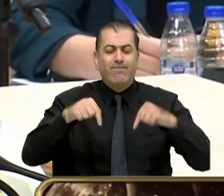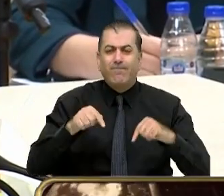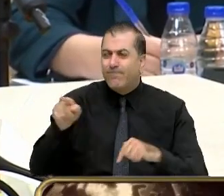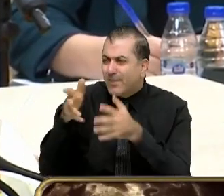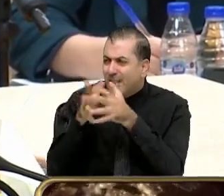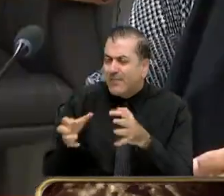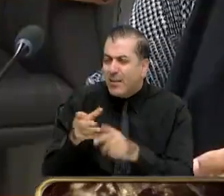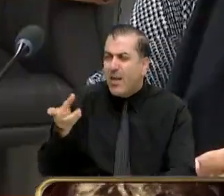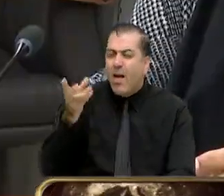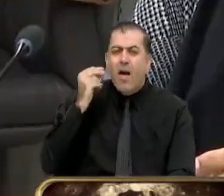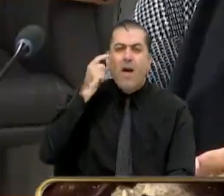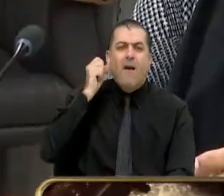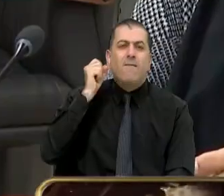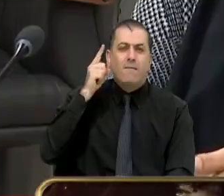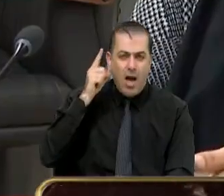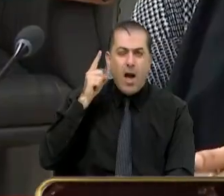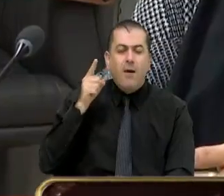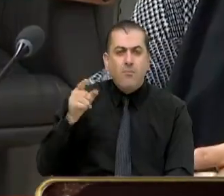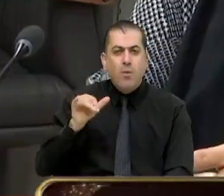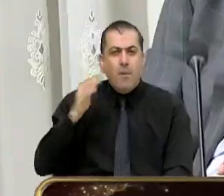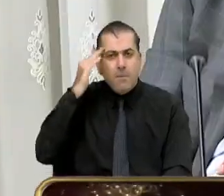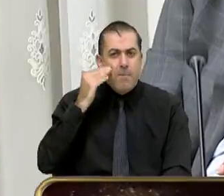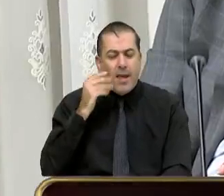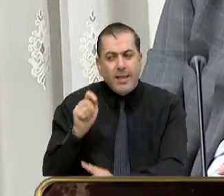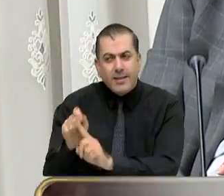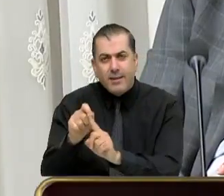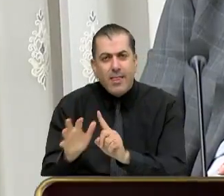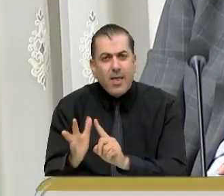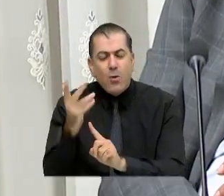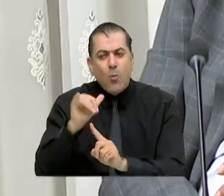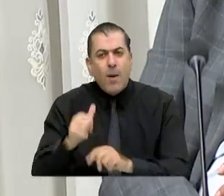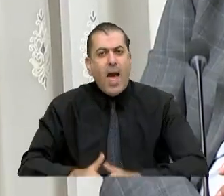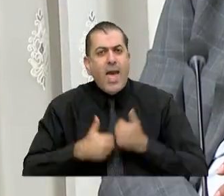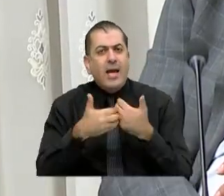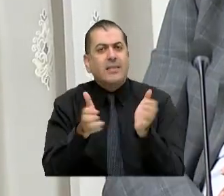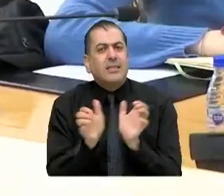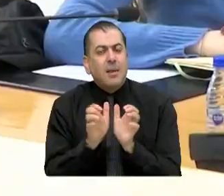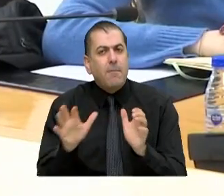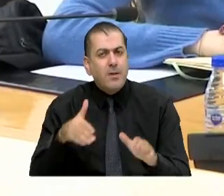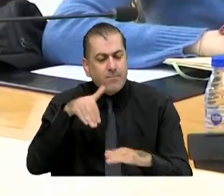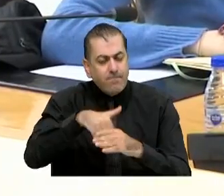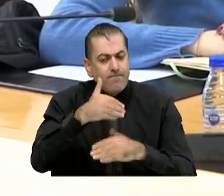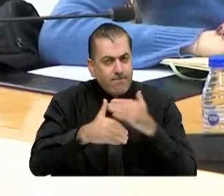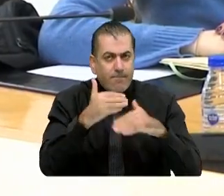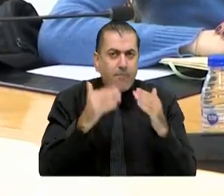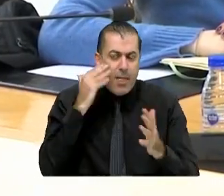حول دورها في تمكين المراه الاردنيه وتوعيتها باهميه انخراطها في العمل السياسي